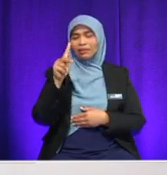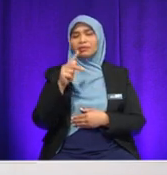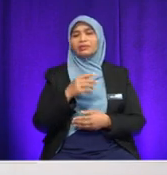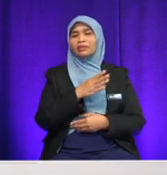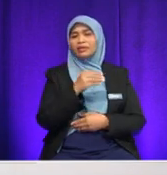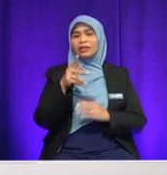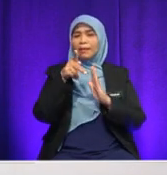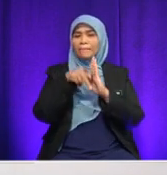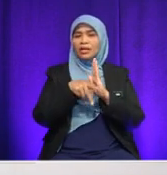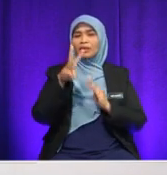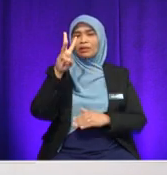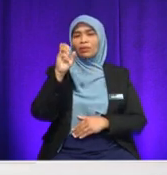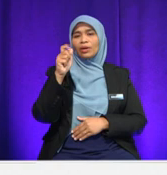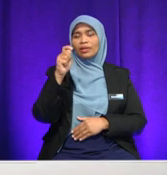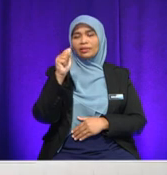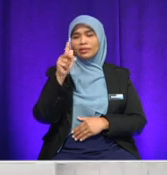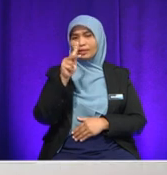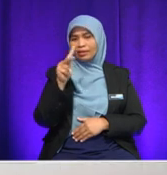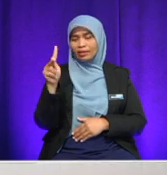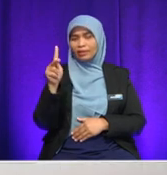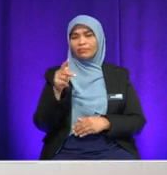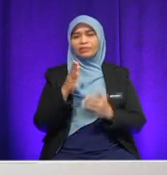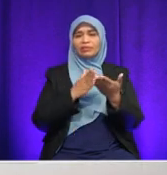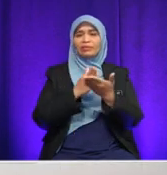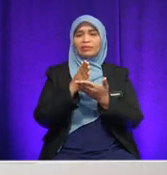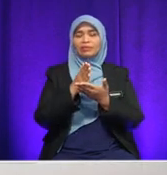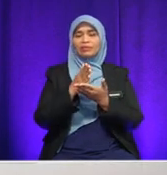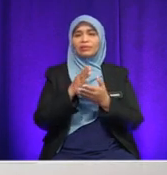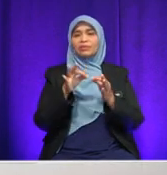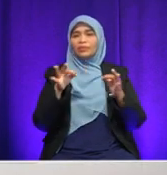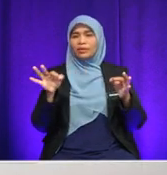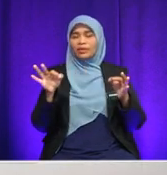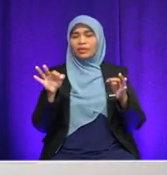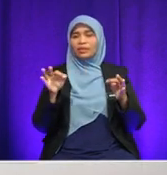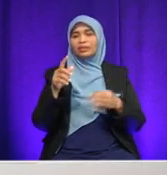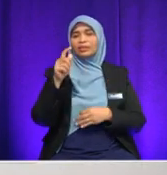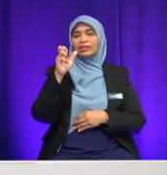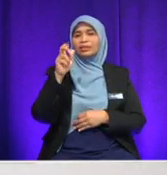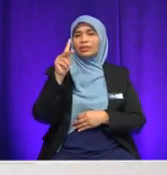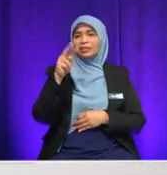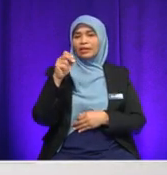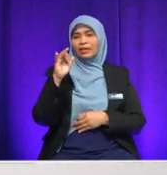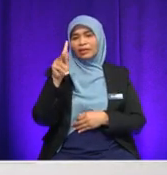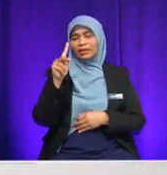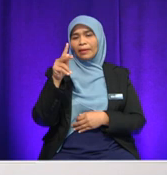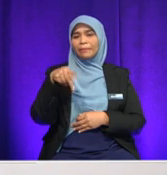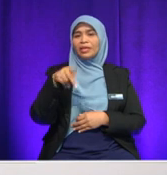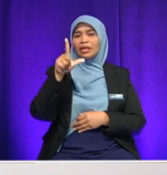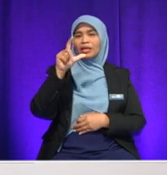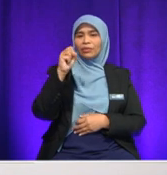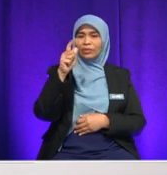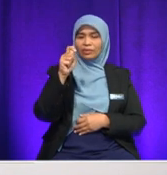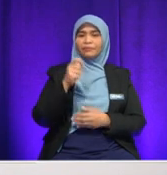Dan seterusnya yang ke seterusnya ialah menghuraikan teknik plot. Okey, dan kita sisipkan juga standard